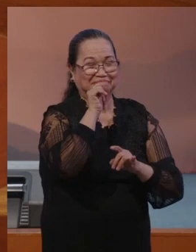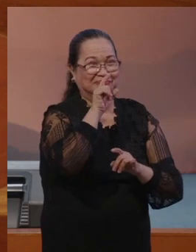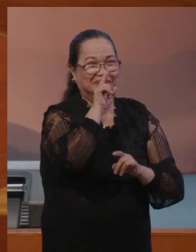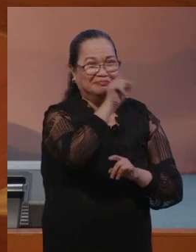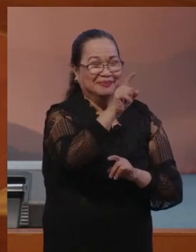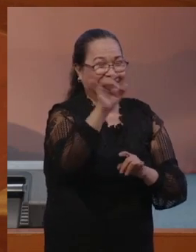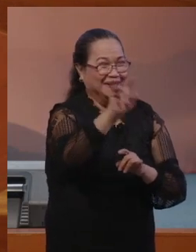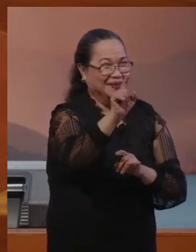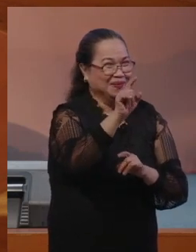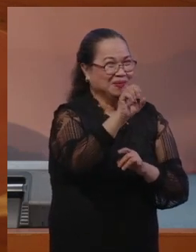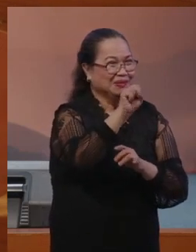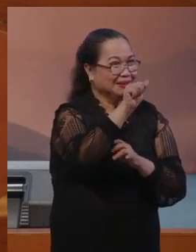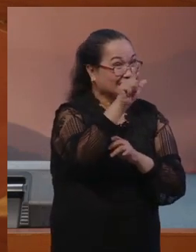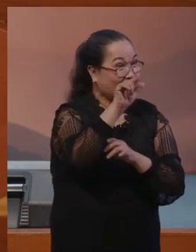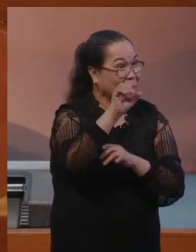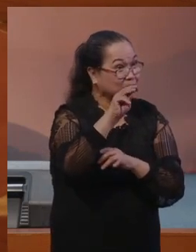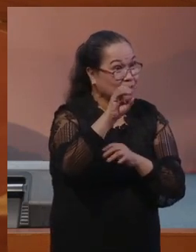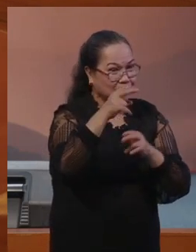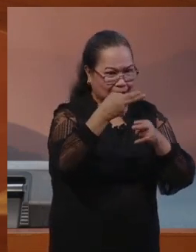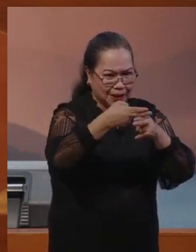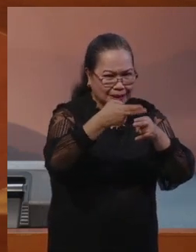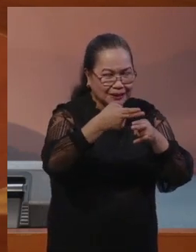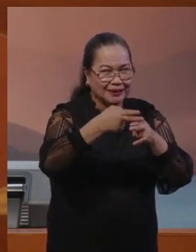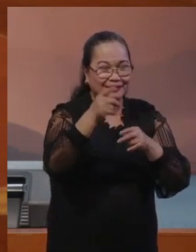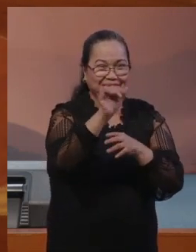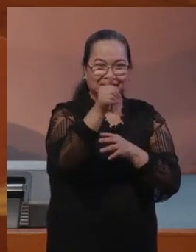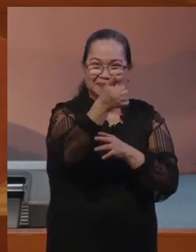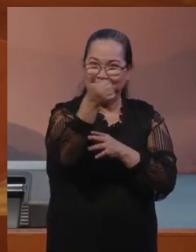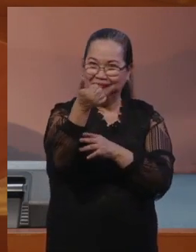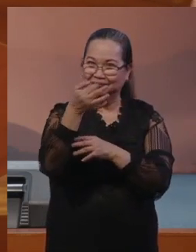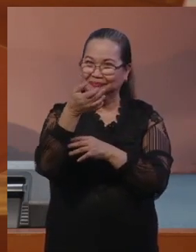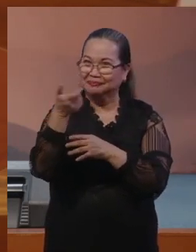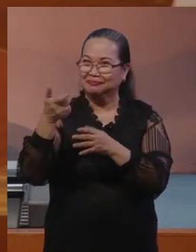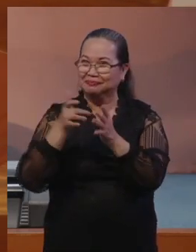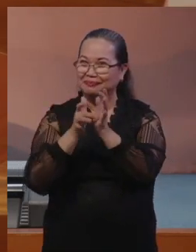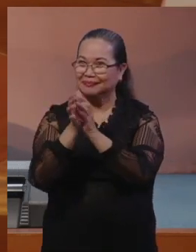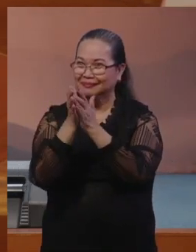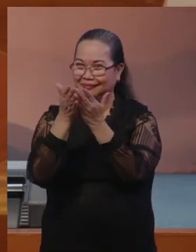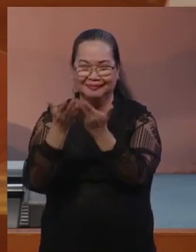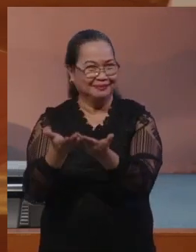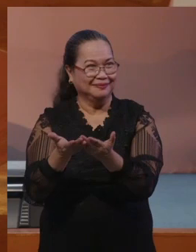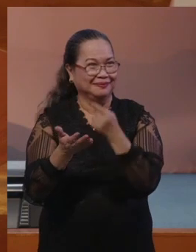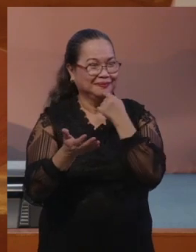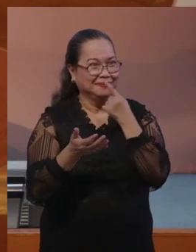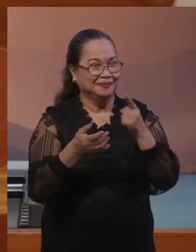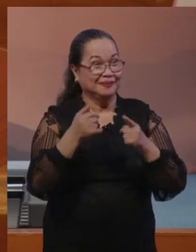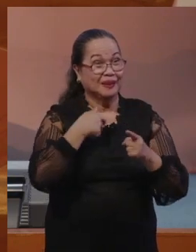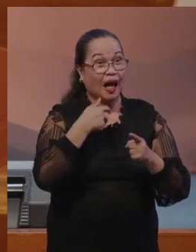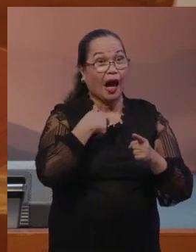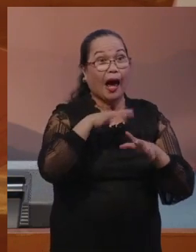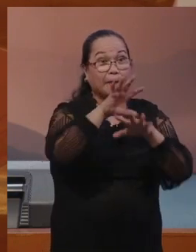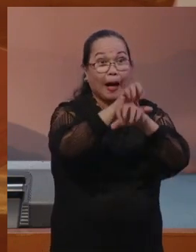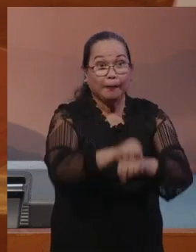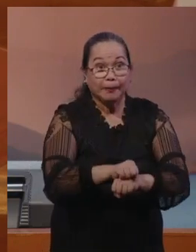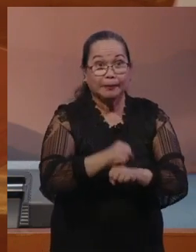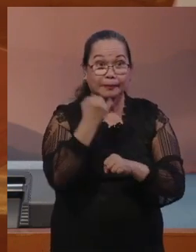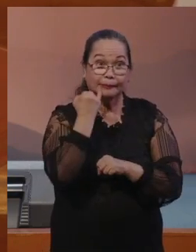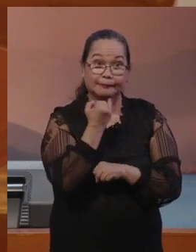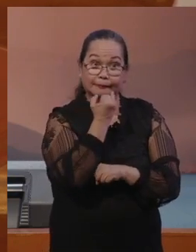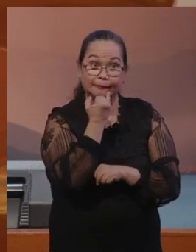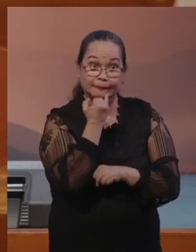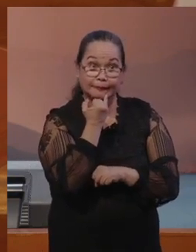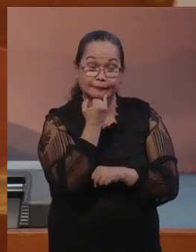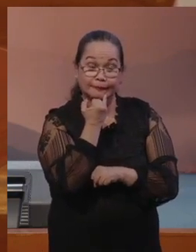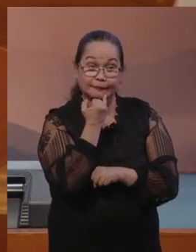Sino kaya si Salmon? Kasi hindi naman siya named in any other part of Scripture except here. Meron pong Jewish tradition na siya